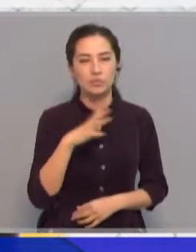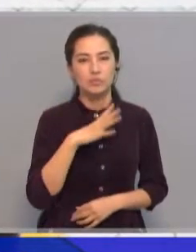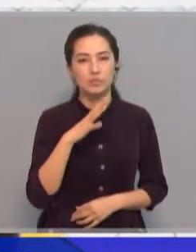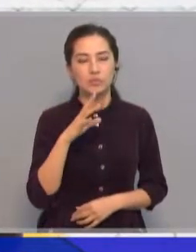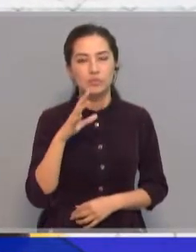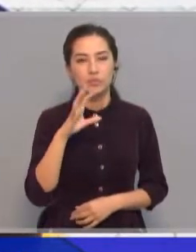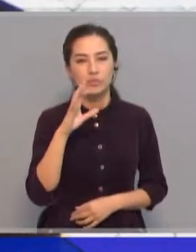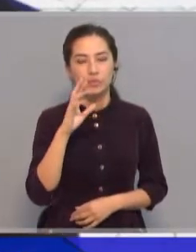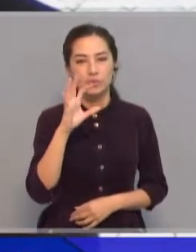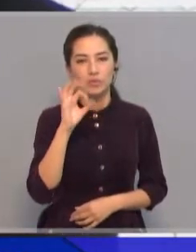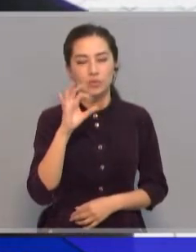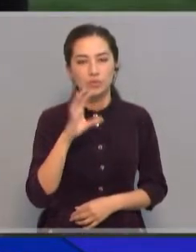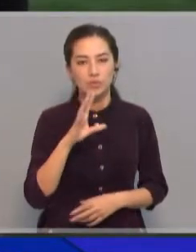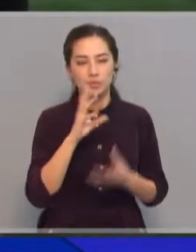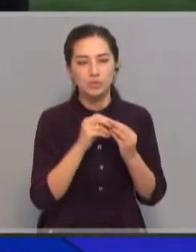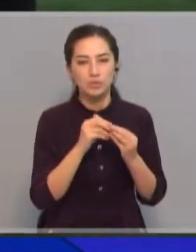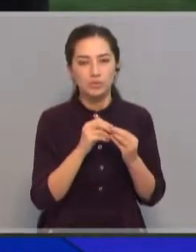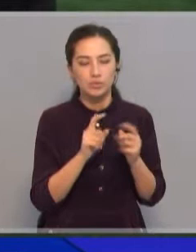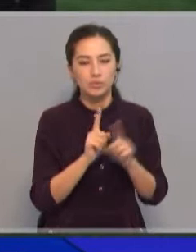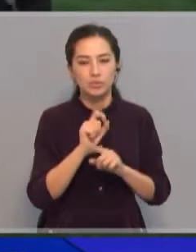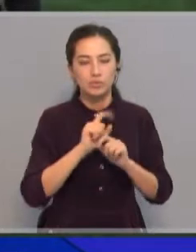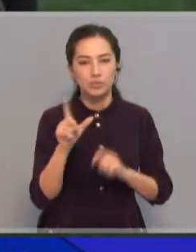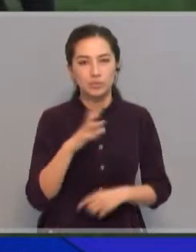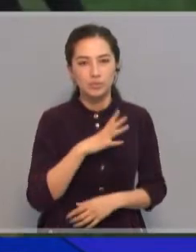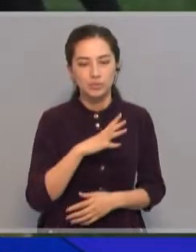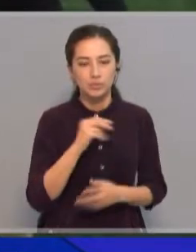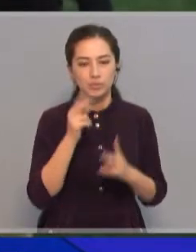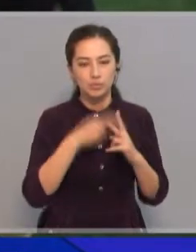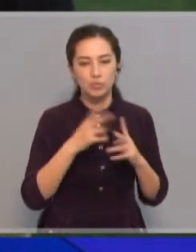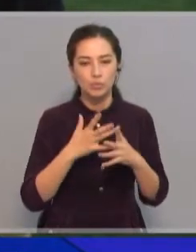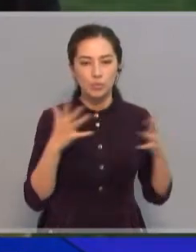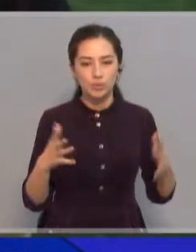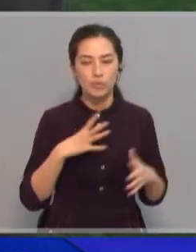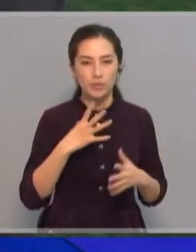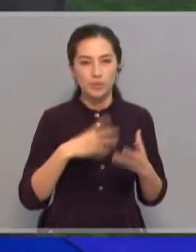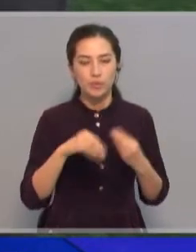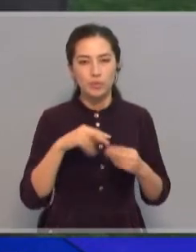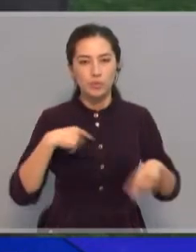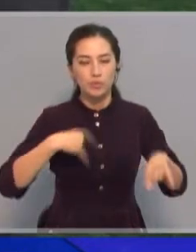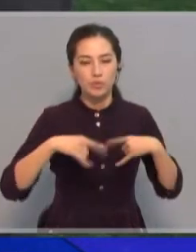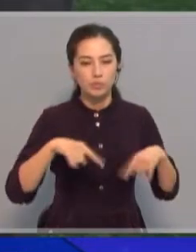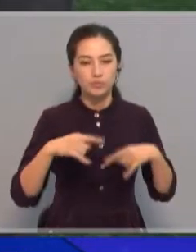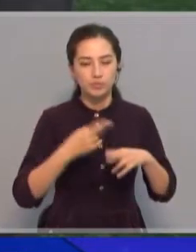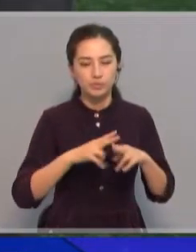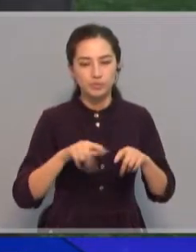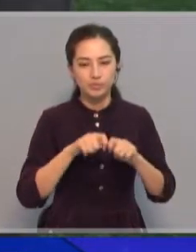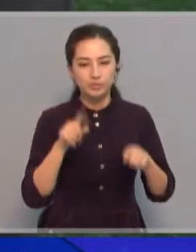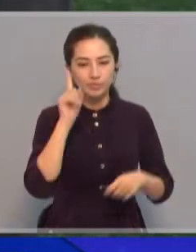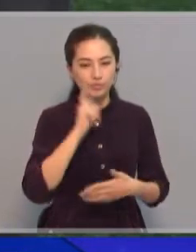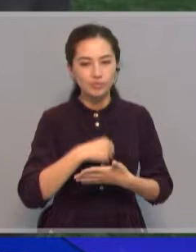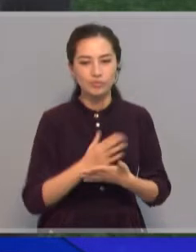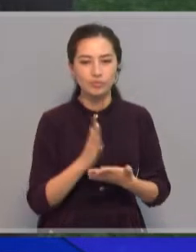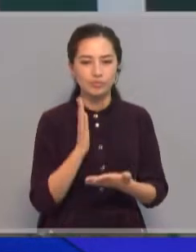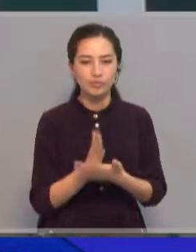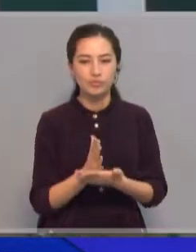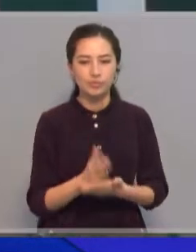басталып, жергілікті қазынадан 24,9 миллион теңге бөлінген. Жабық футбол алаңшасында спортшыларға барлық жағдай